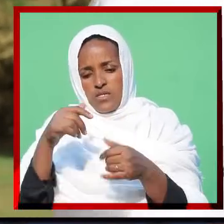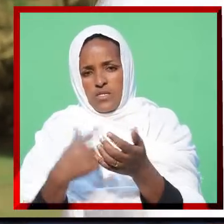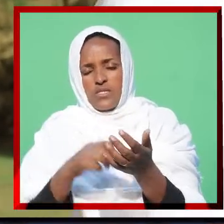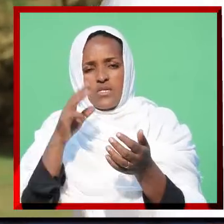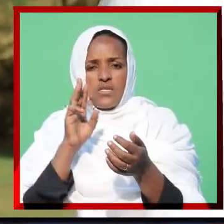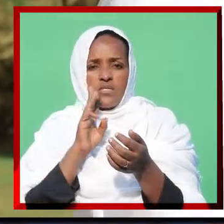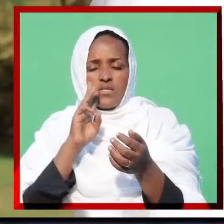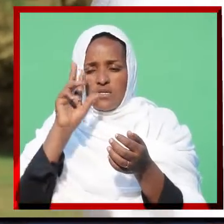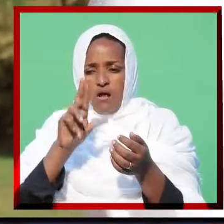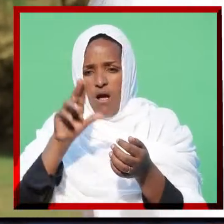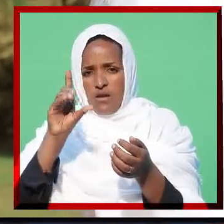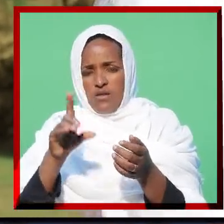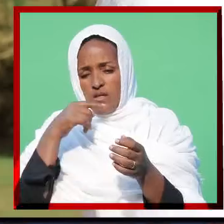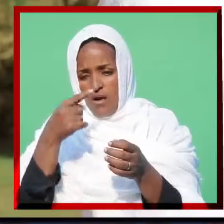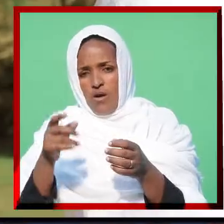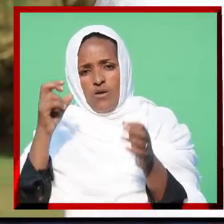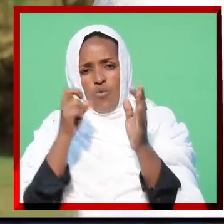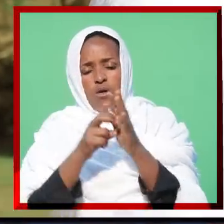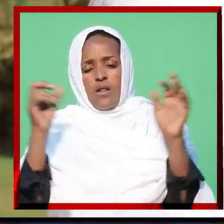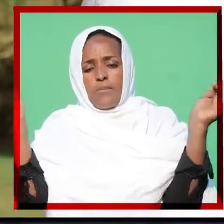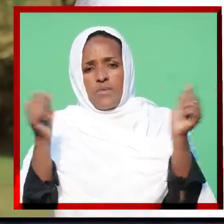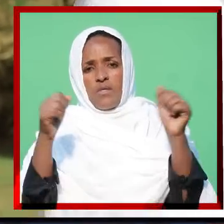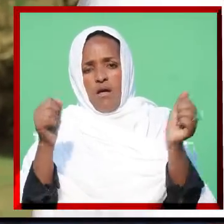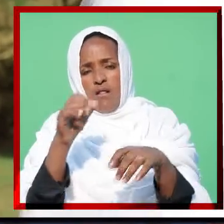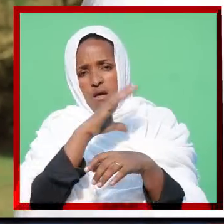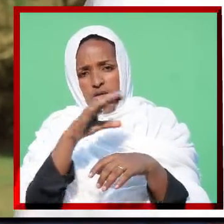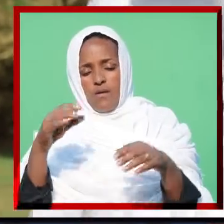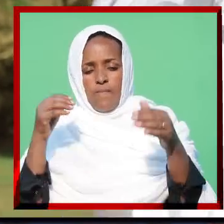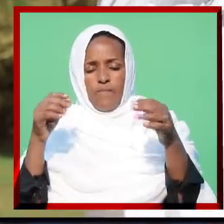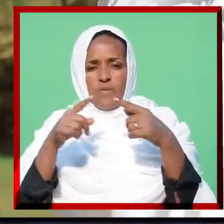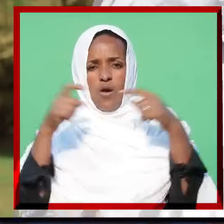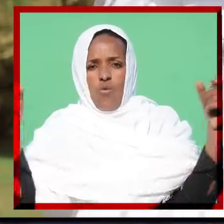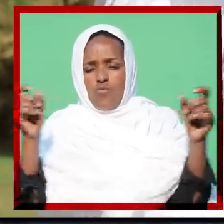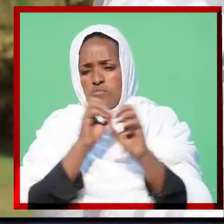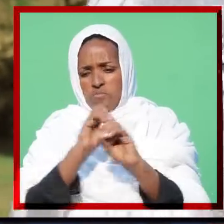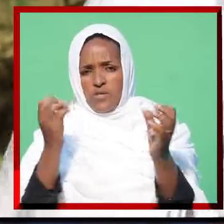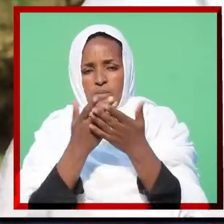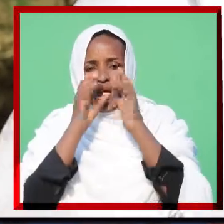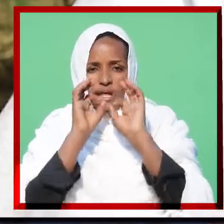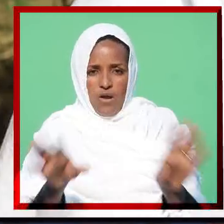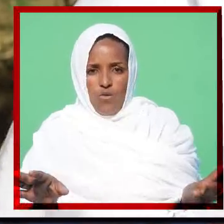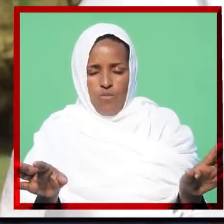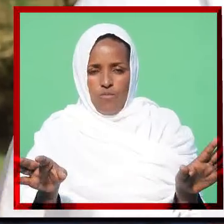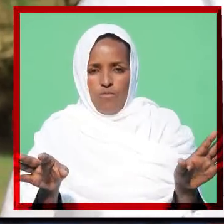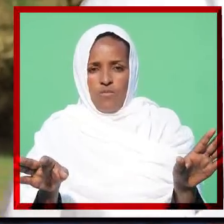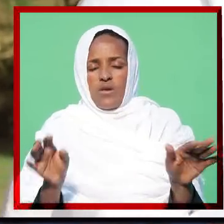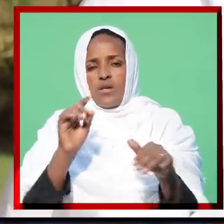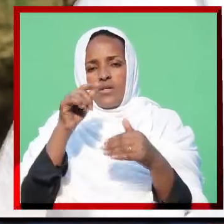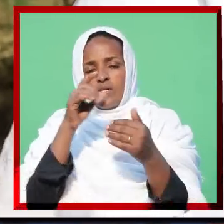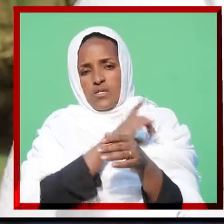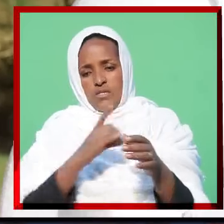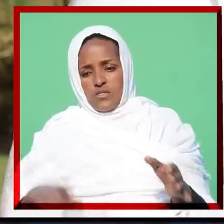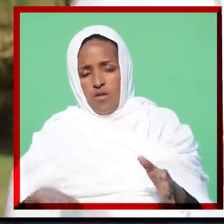ስለዚህ ሲራክ የተናገረው ከወንጌል የሚጣላና የሚቃረን ምንም ነገር የለው።